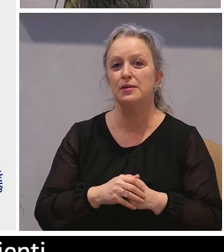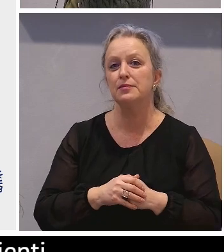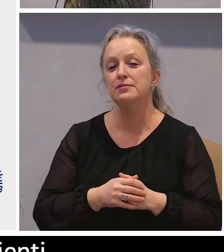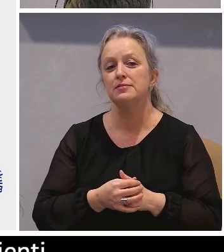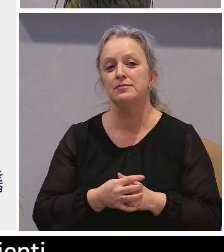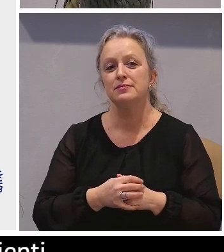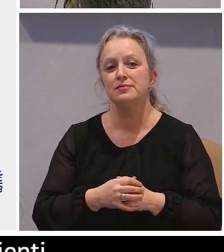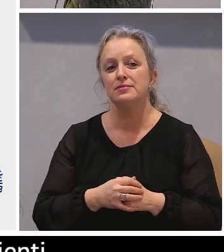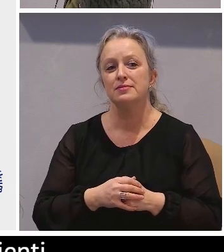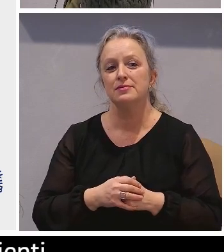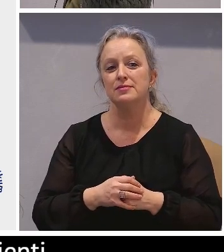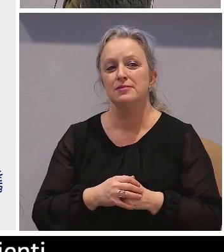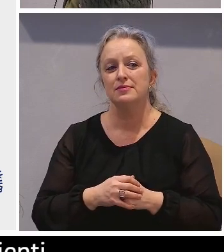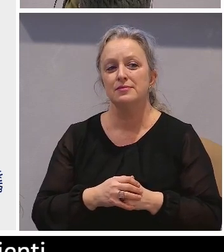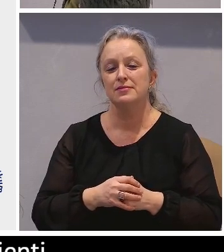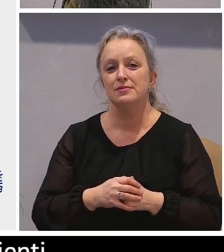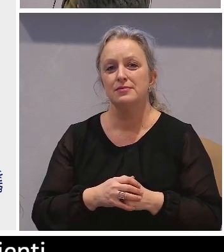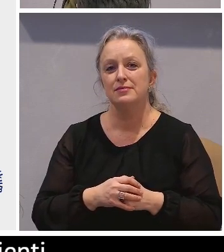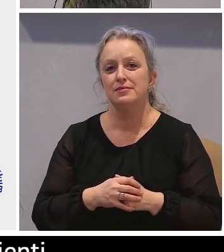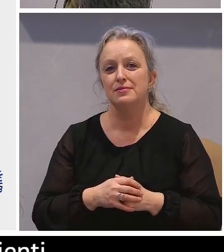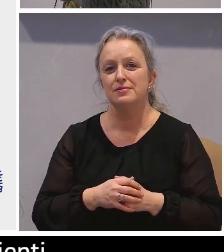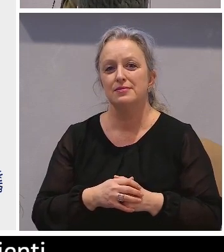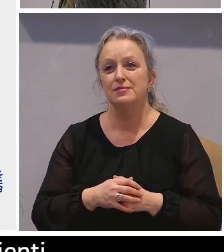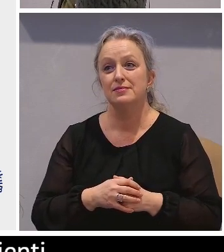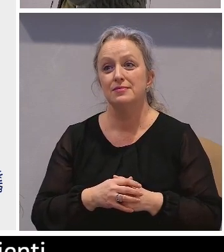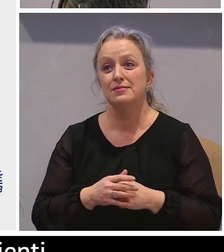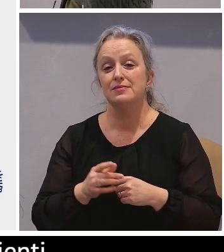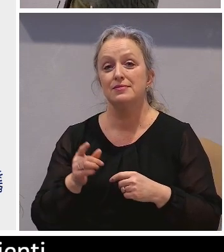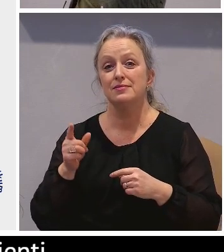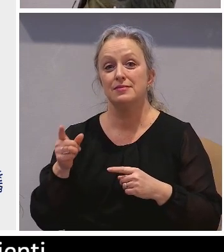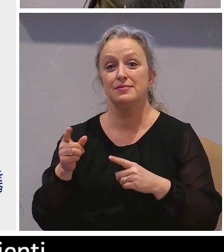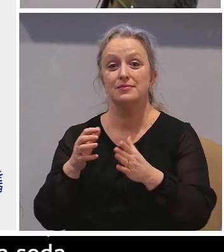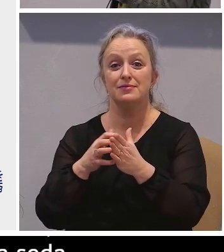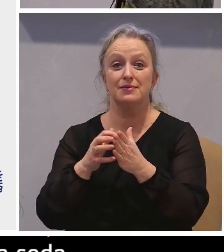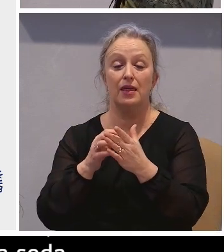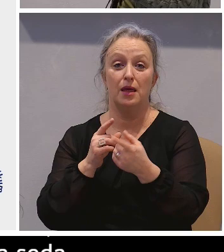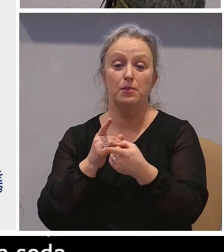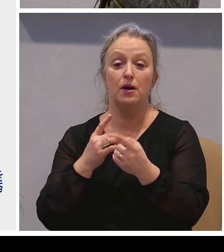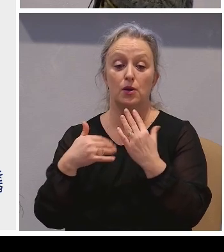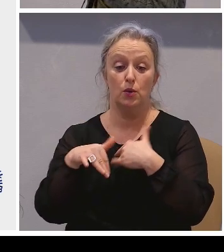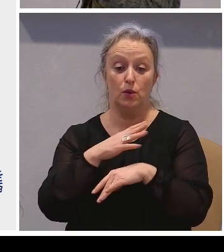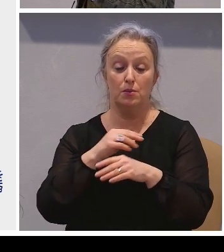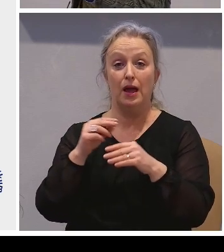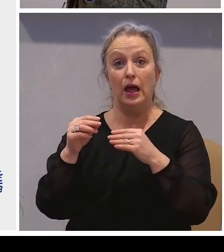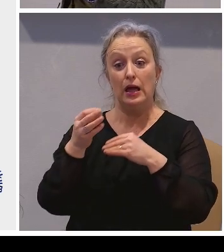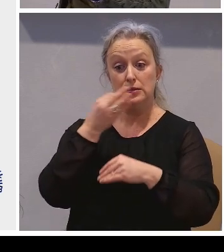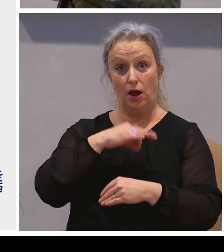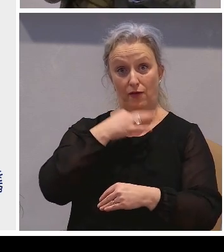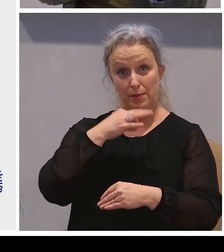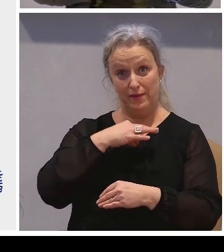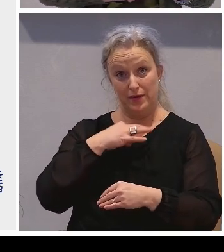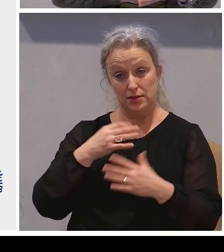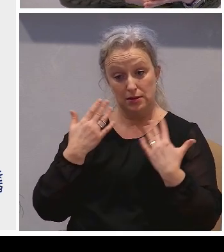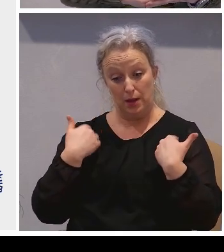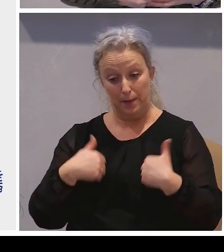it influences the ta puudub, SMN2 ehk siis gene. kui me võtame seda ravimit, siis meil